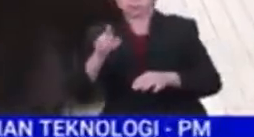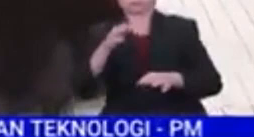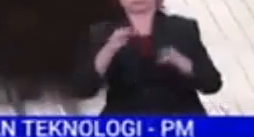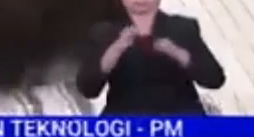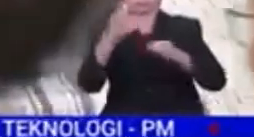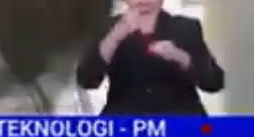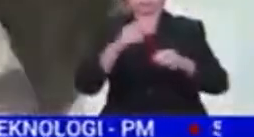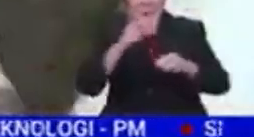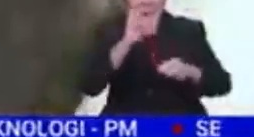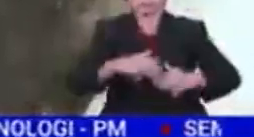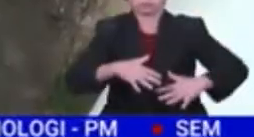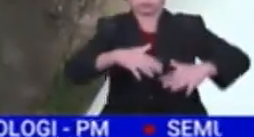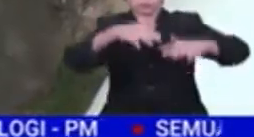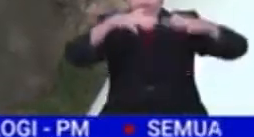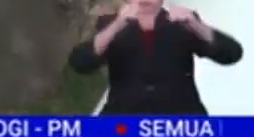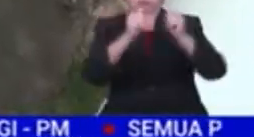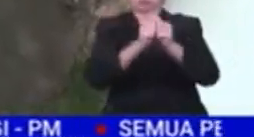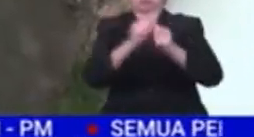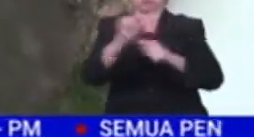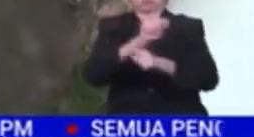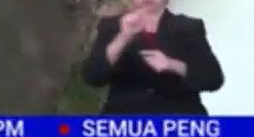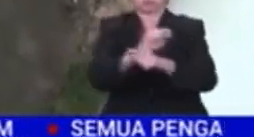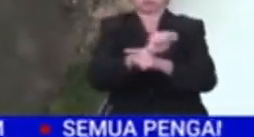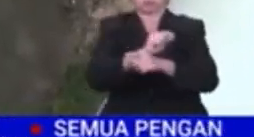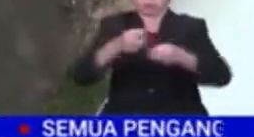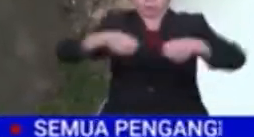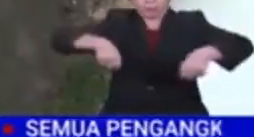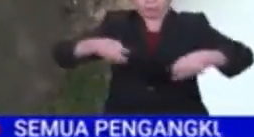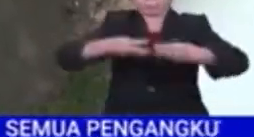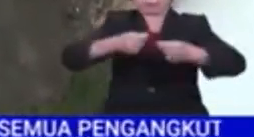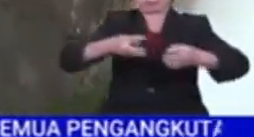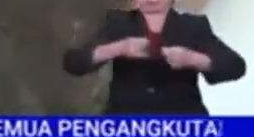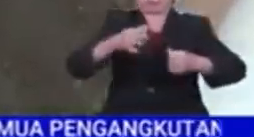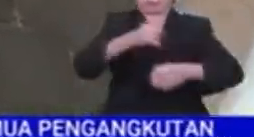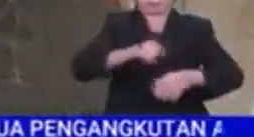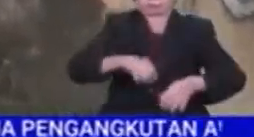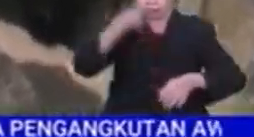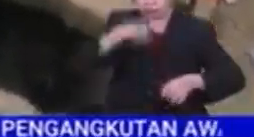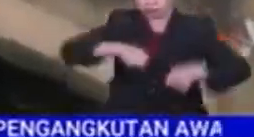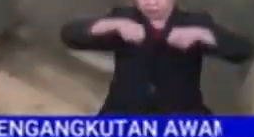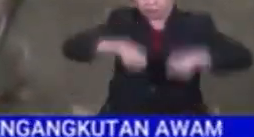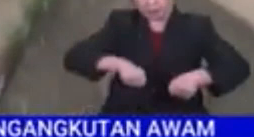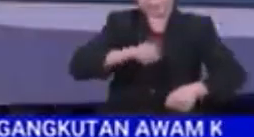mengatasi basah banjir kilat antaranya penggunaan B pasir dan vampir